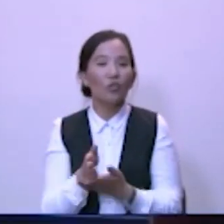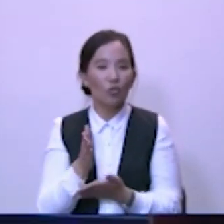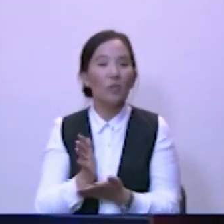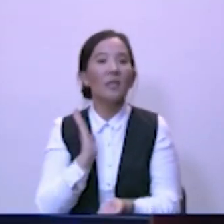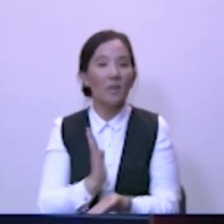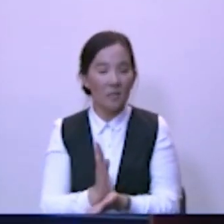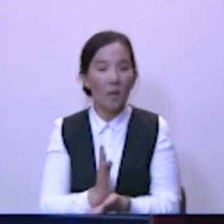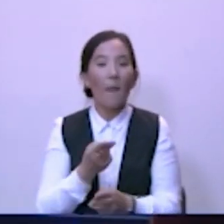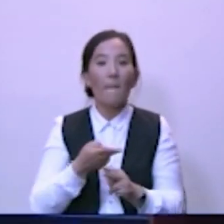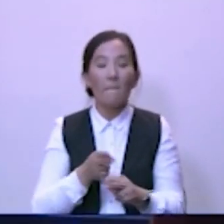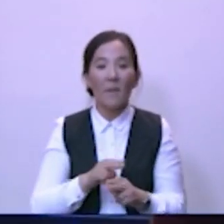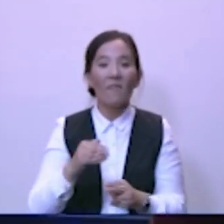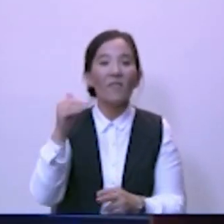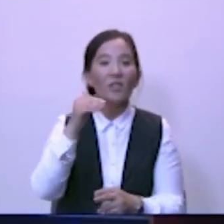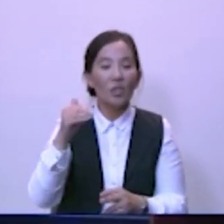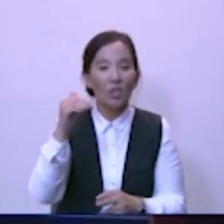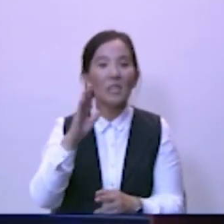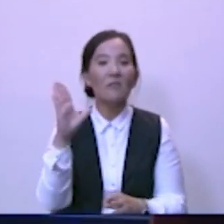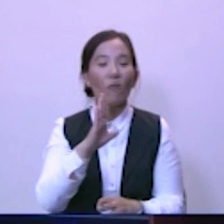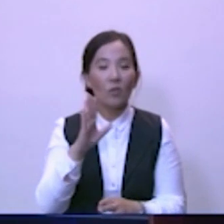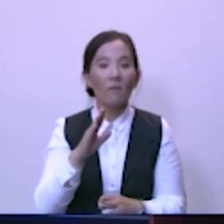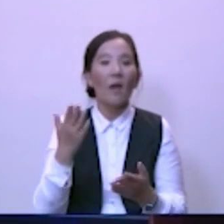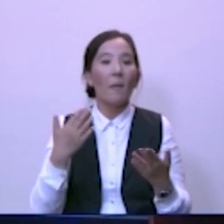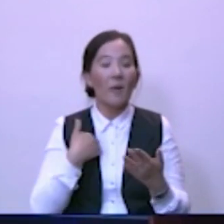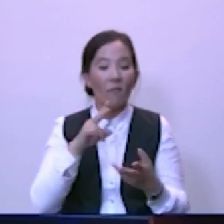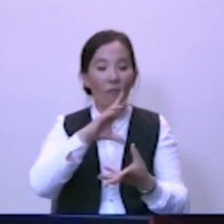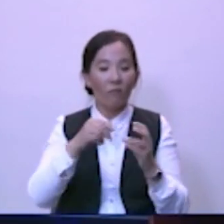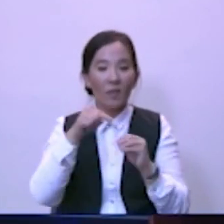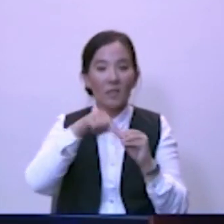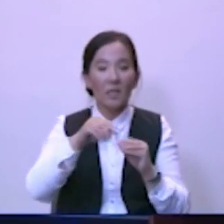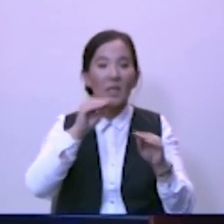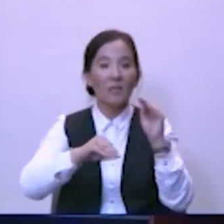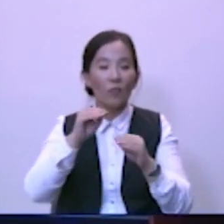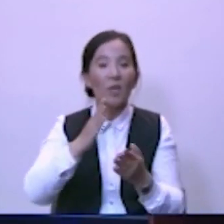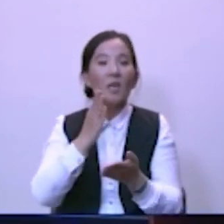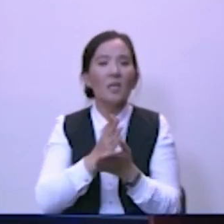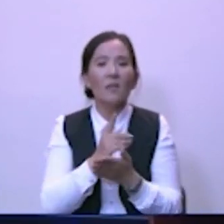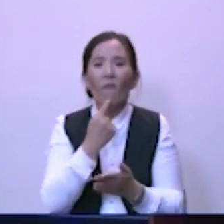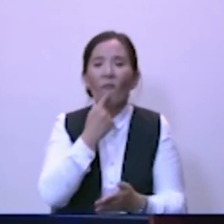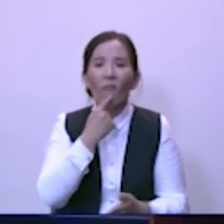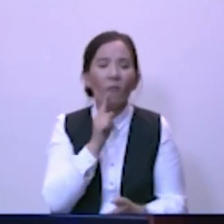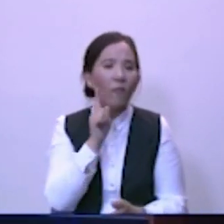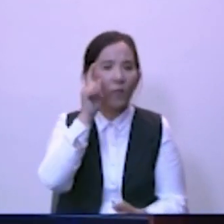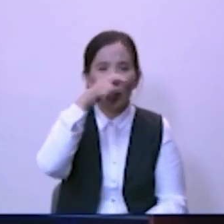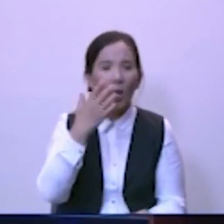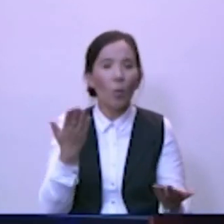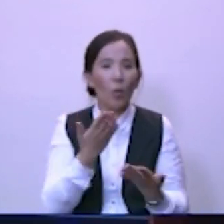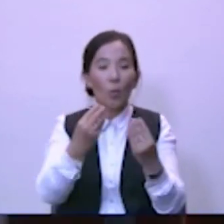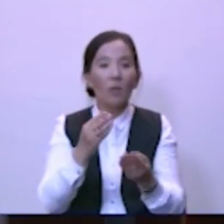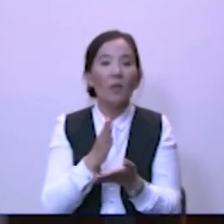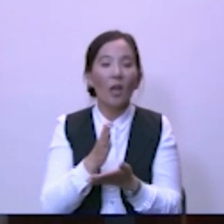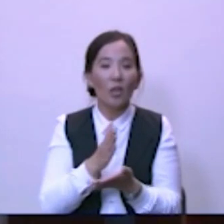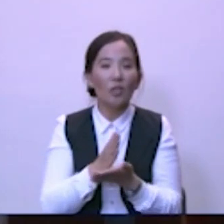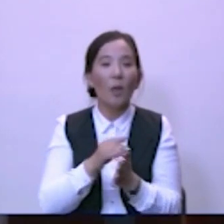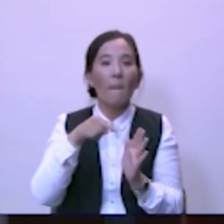физические свойства кислот растворы как мы сказали имеет кислый вкус кислый вкус дает наличие